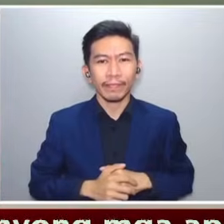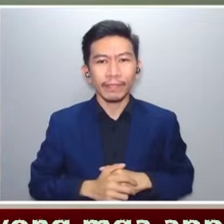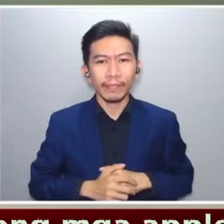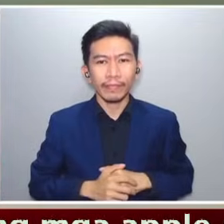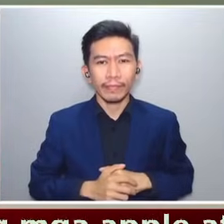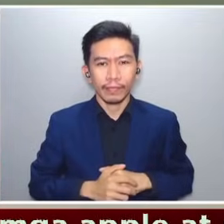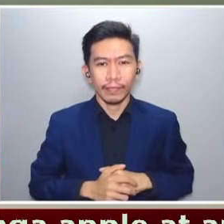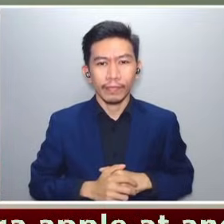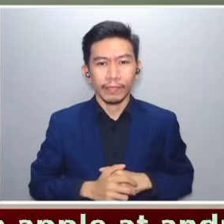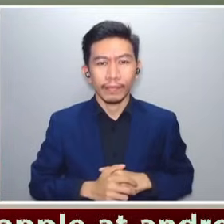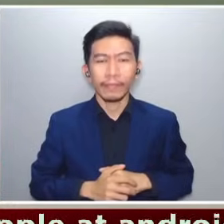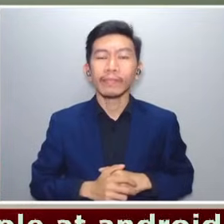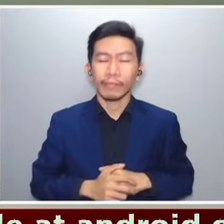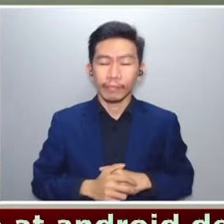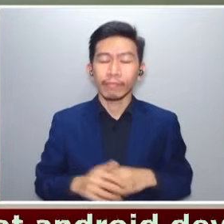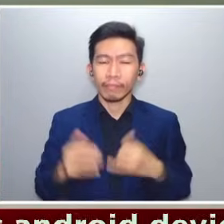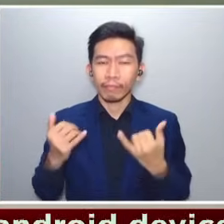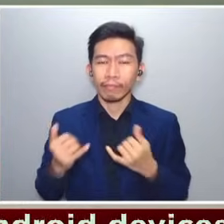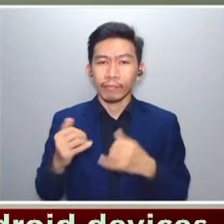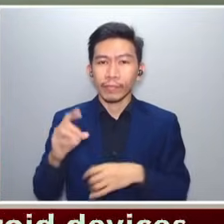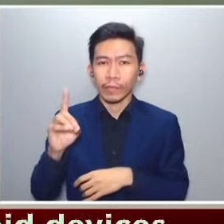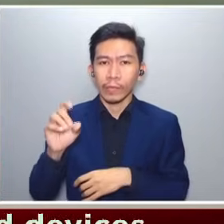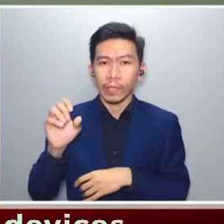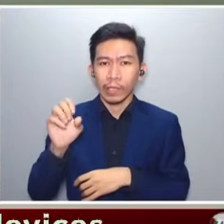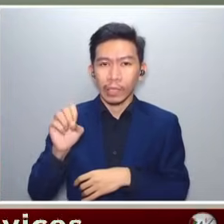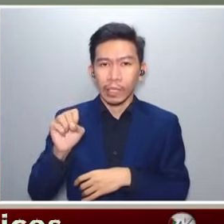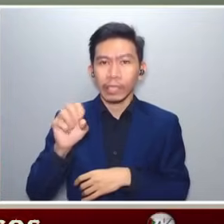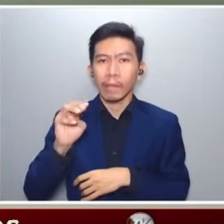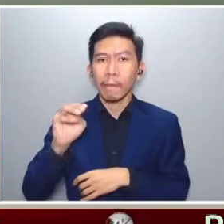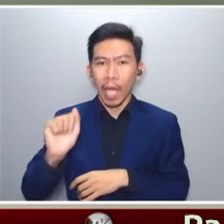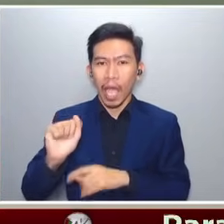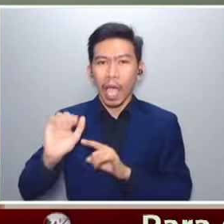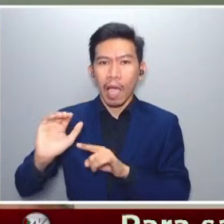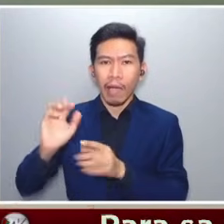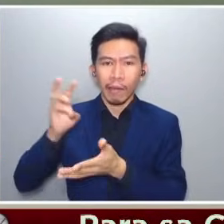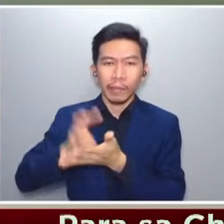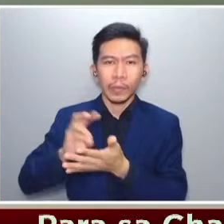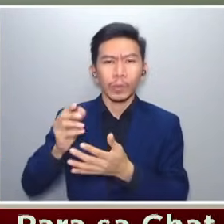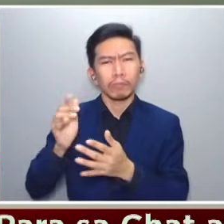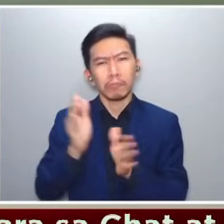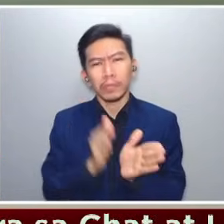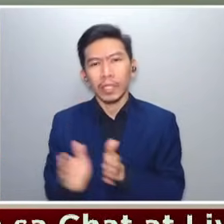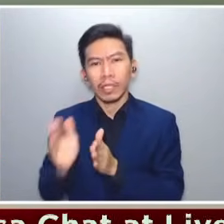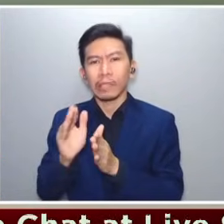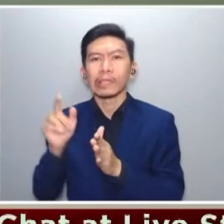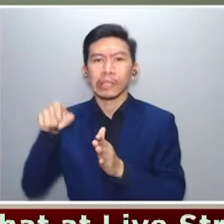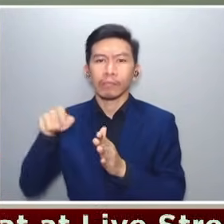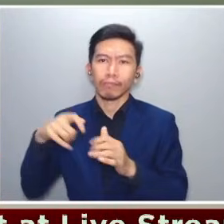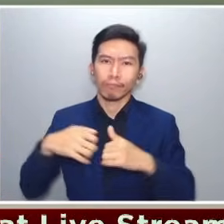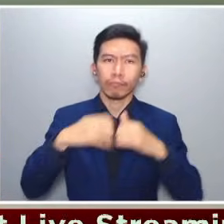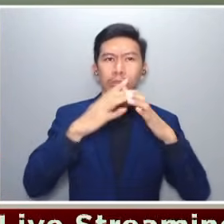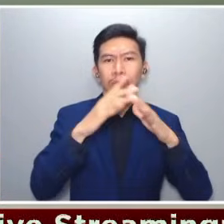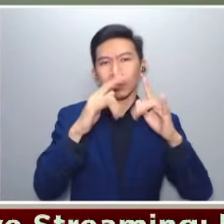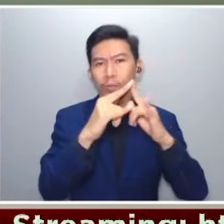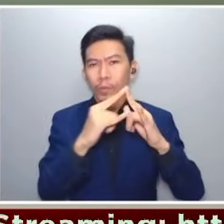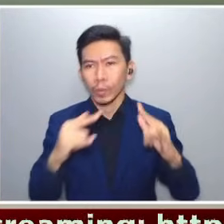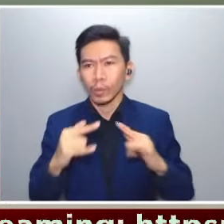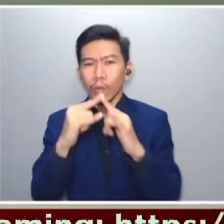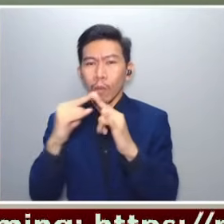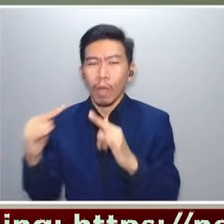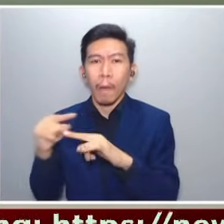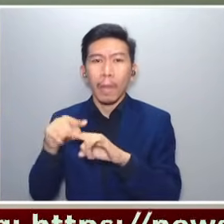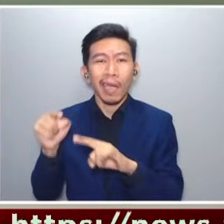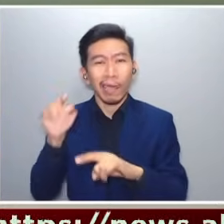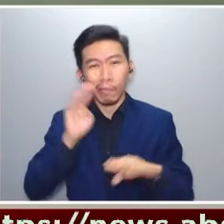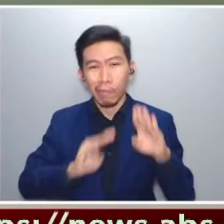Bernadette, pinaplano na ngayon ng DASMA LGU na magtayo ng karagdagang extension tent dito sa paggamutan. Pero ang problema ay ang kanilang